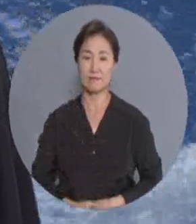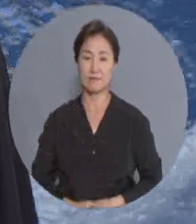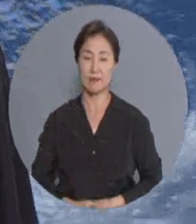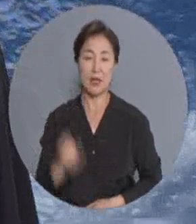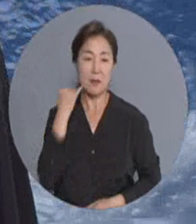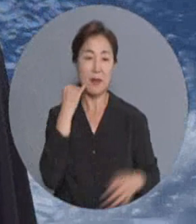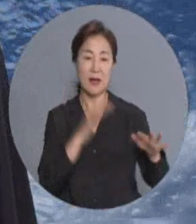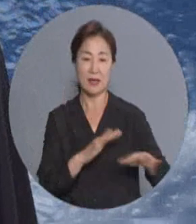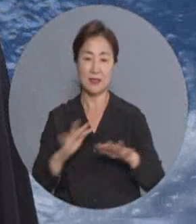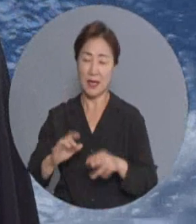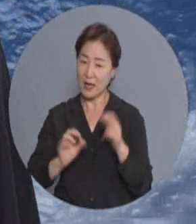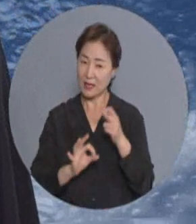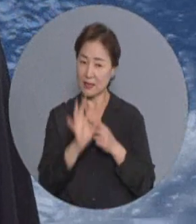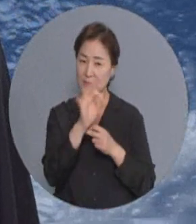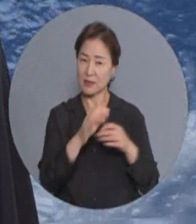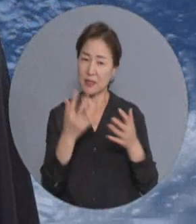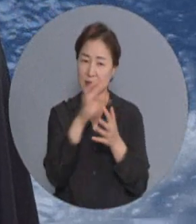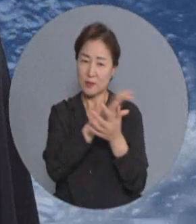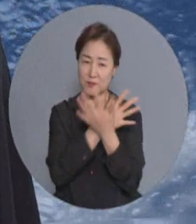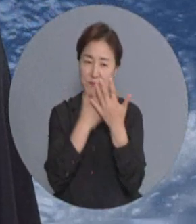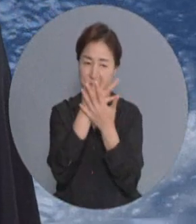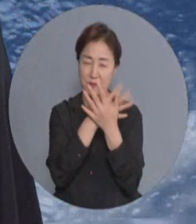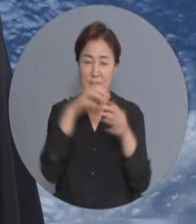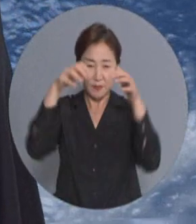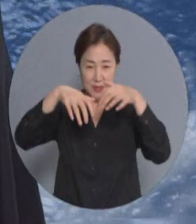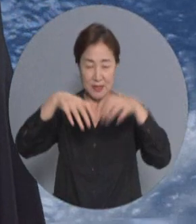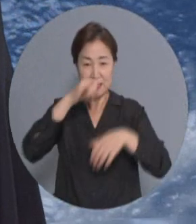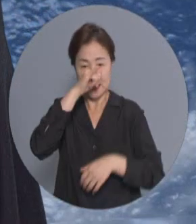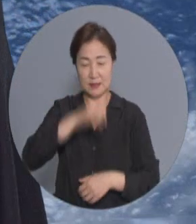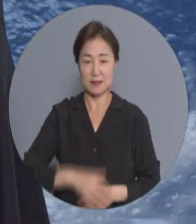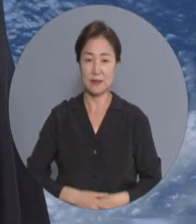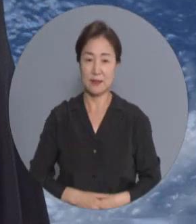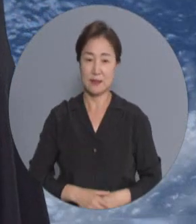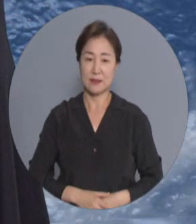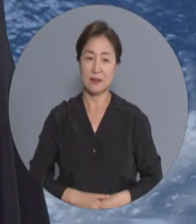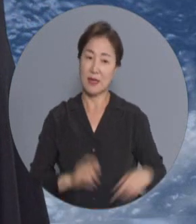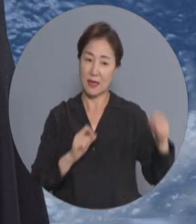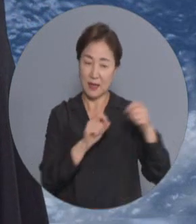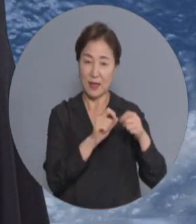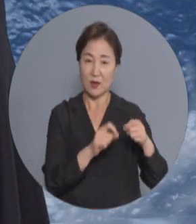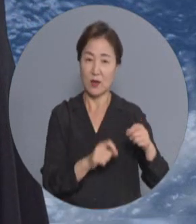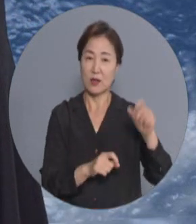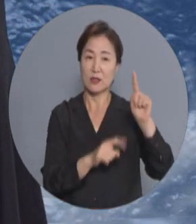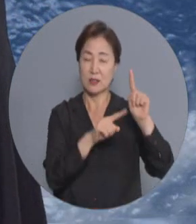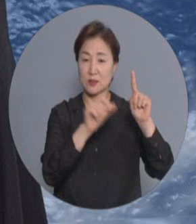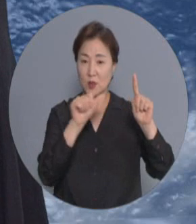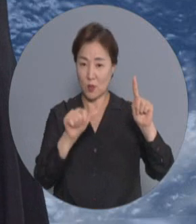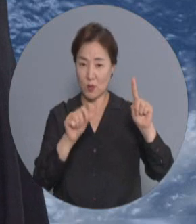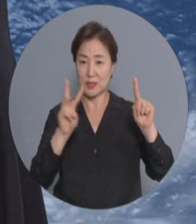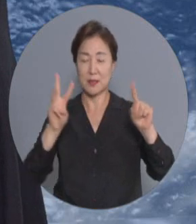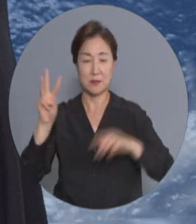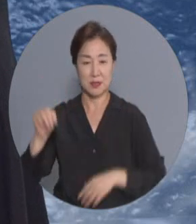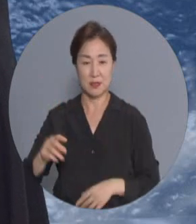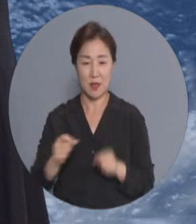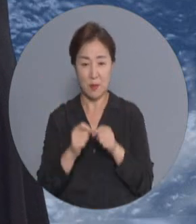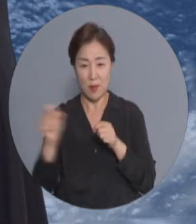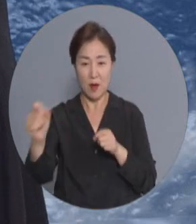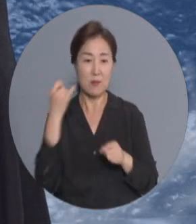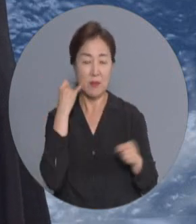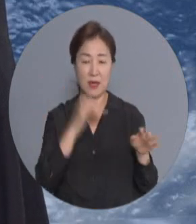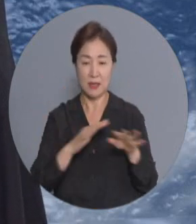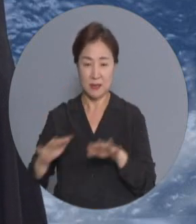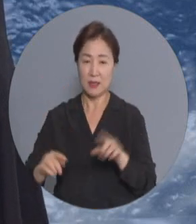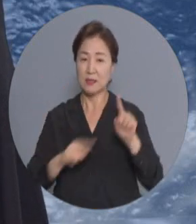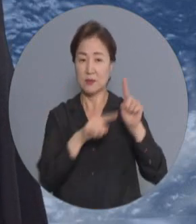해상에도 오전까지는 흐리고 비가 오겠습니다 바다 결은 남해서부 앞바다에서 1.5에서 3M 먼 바다에서는